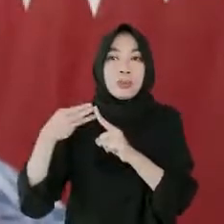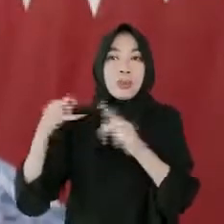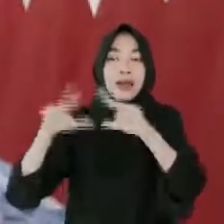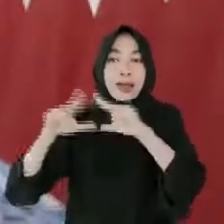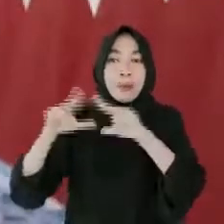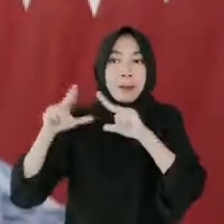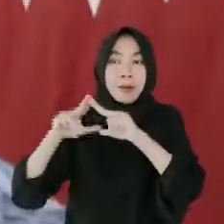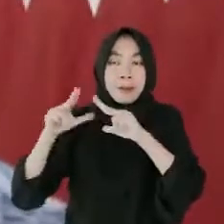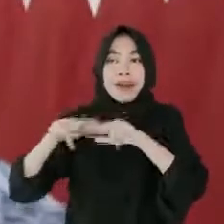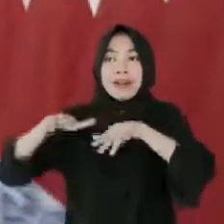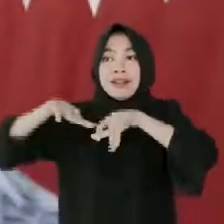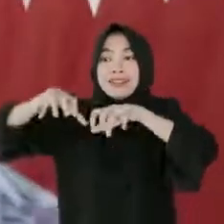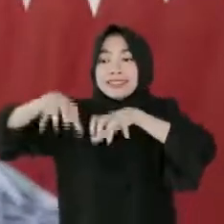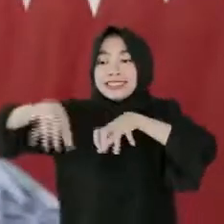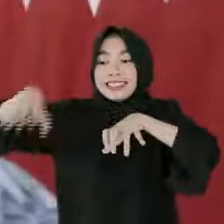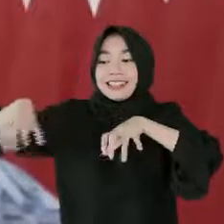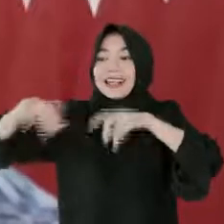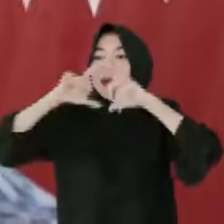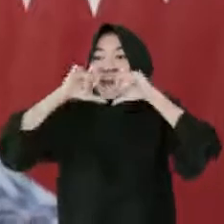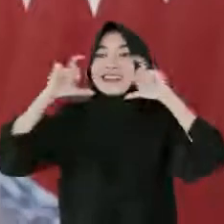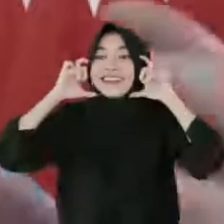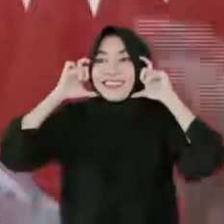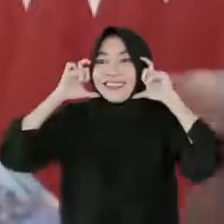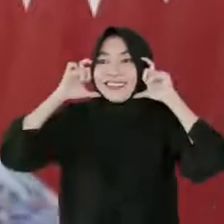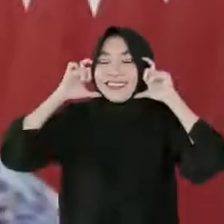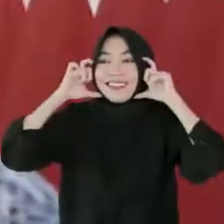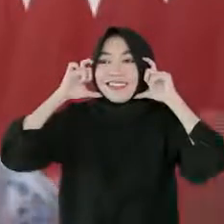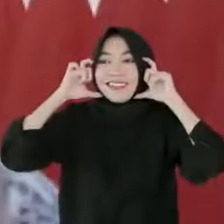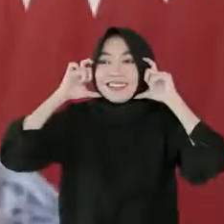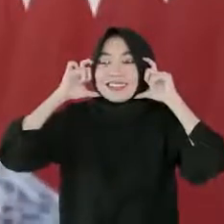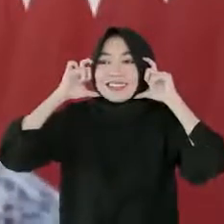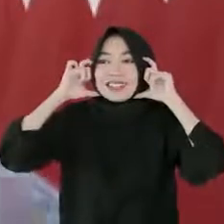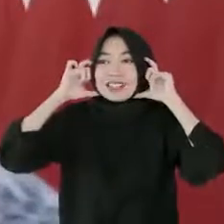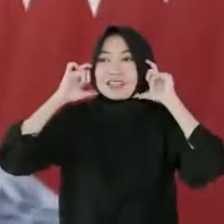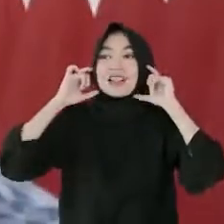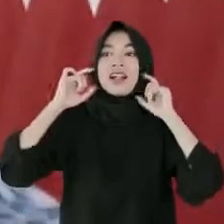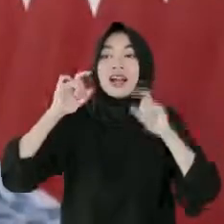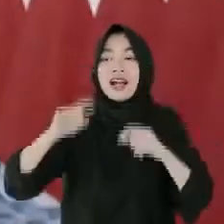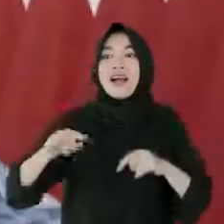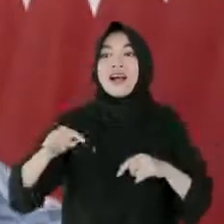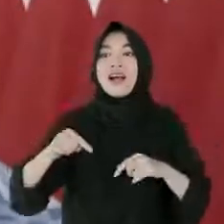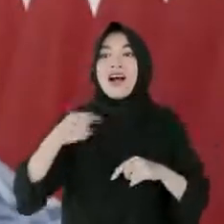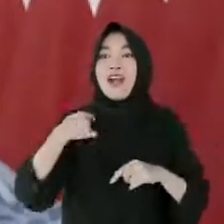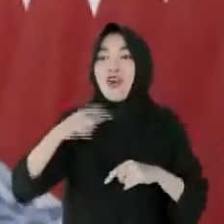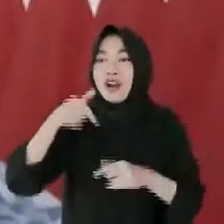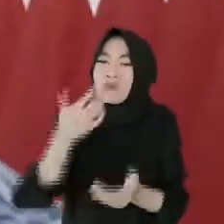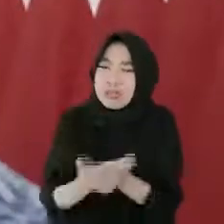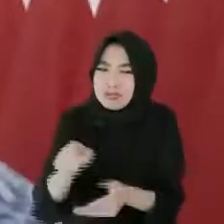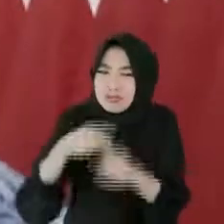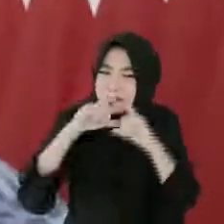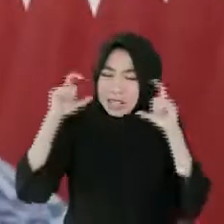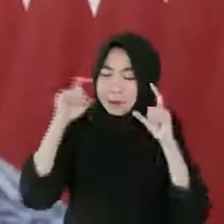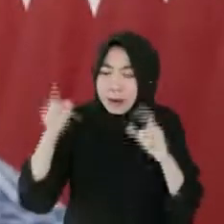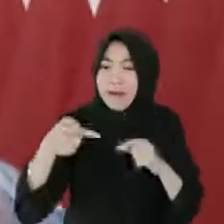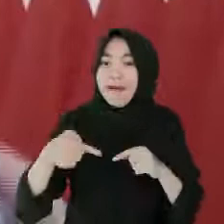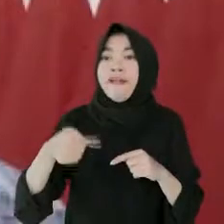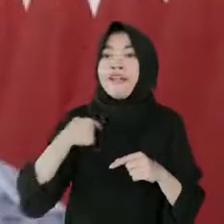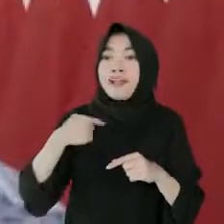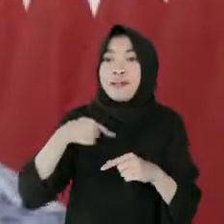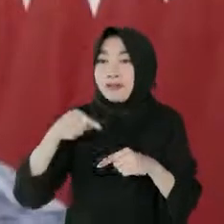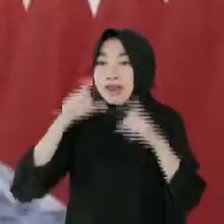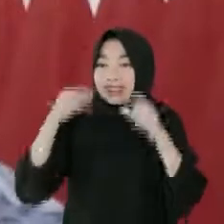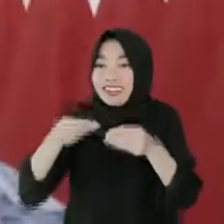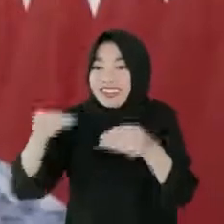menyediakan Grey masker itu tujuannya mah kalau kita minta orang untuk pakai masker ya maskernya harus ada kan gitu intinya jadi